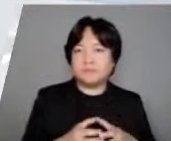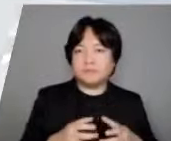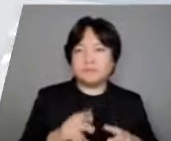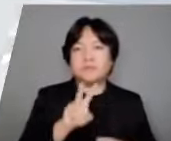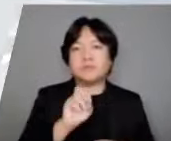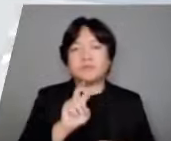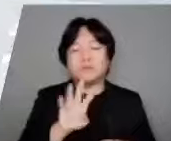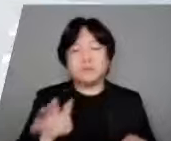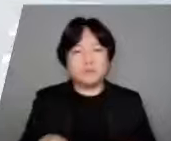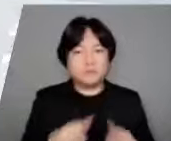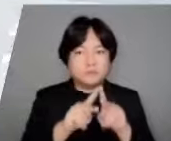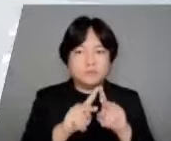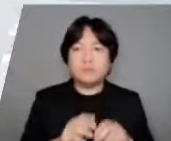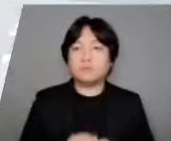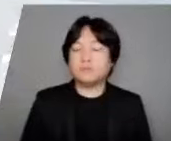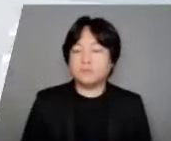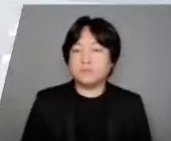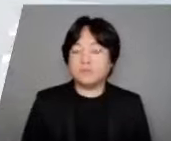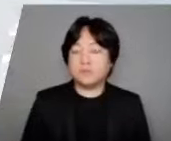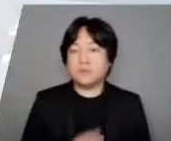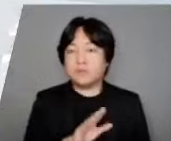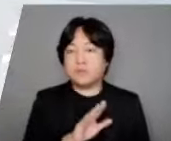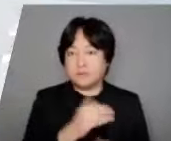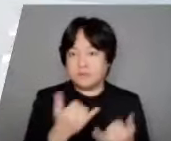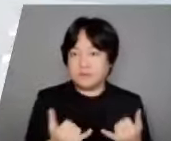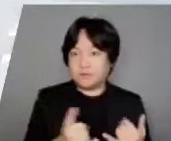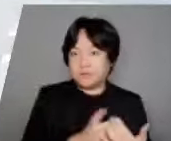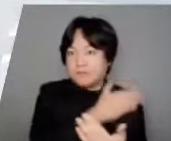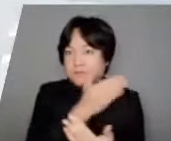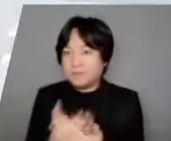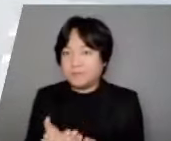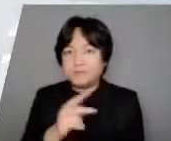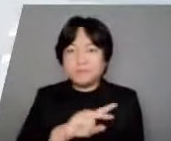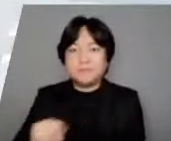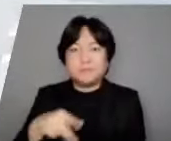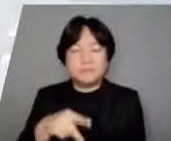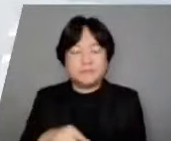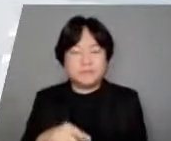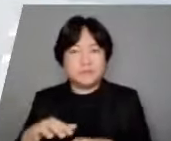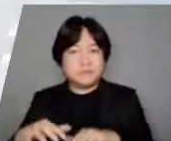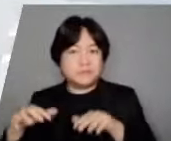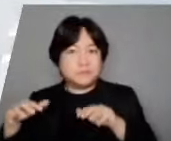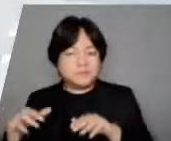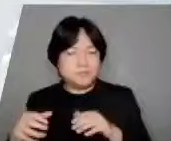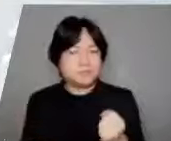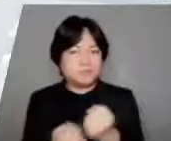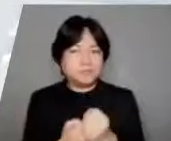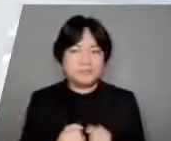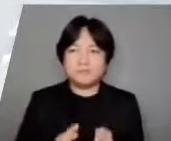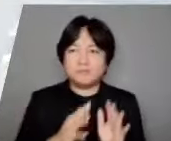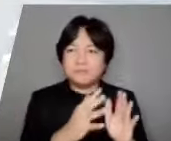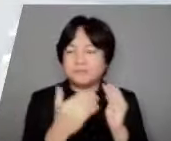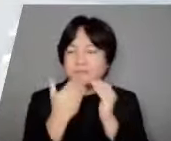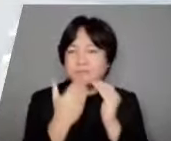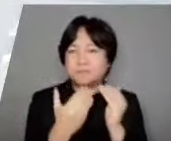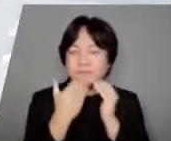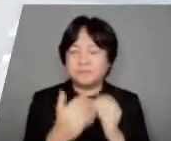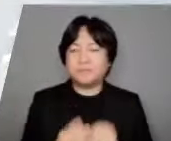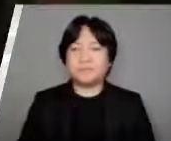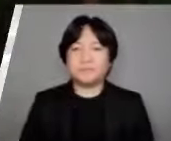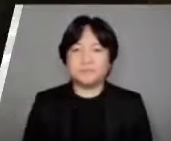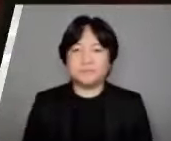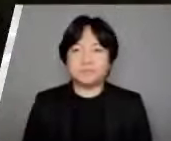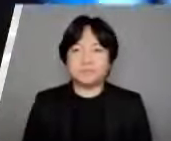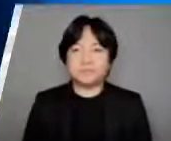Kaya sa kanilang pagbabalik sa bansa, bumuhos ang suporta at pasasalamat sa kanila. Balitang hatid ni Mariz Umali.